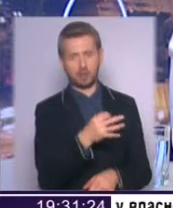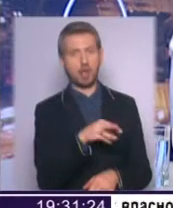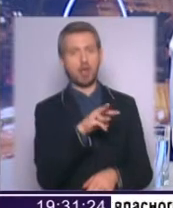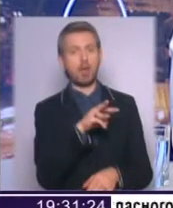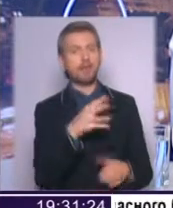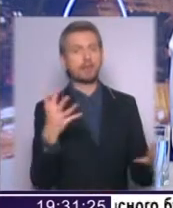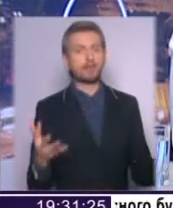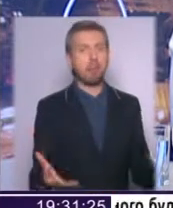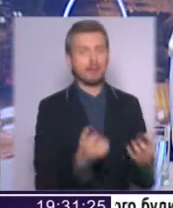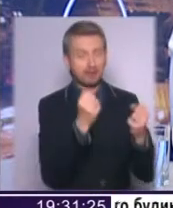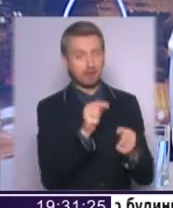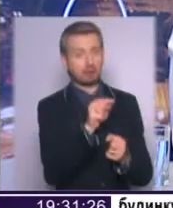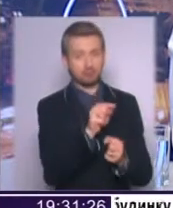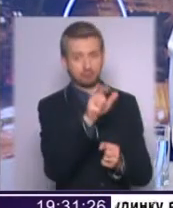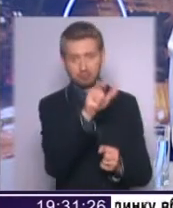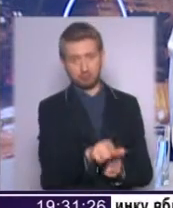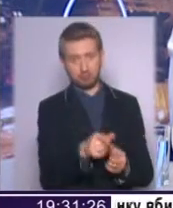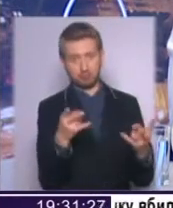не потрібно. Тому що